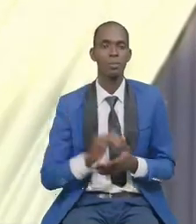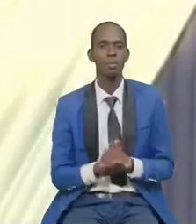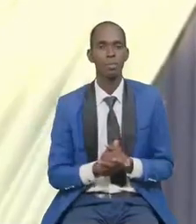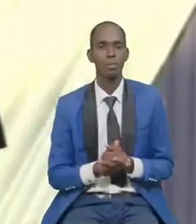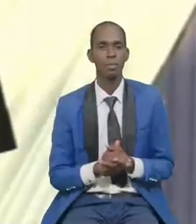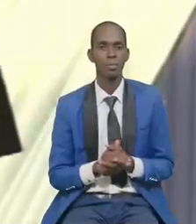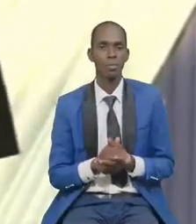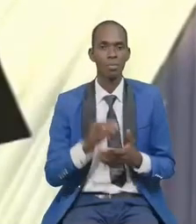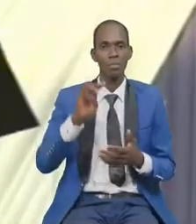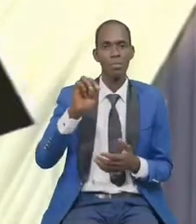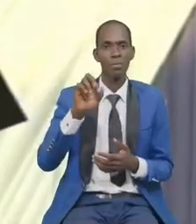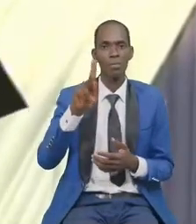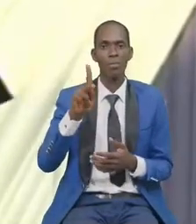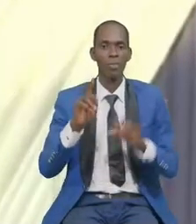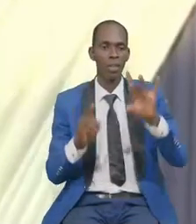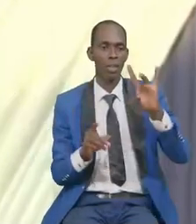34. Marc 8,